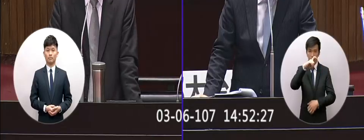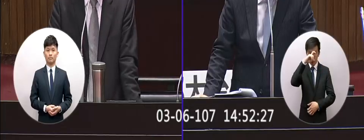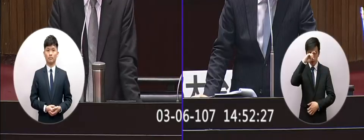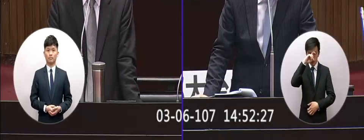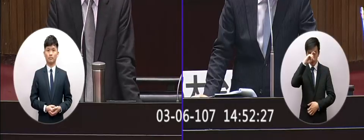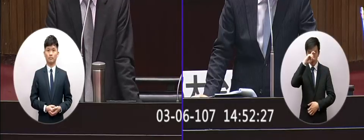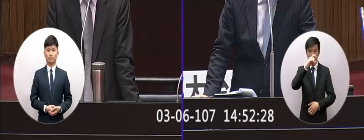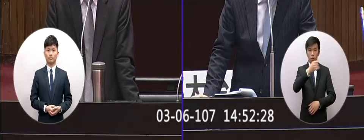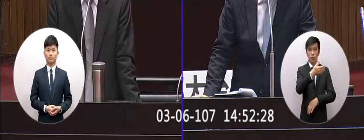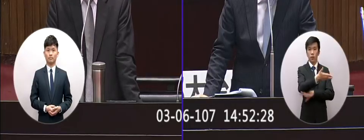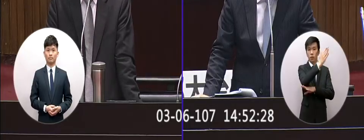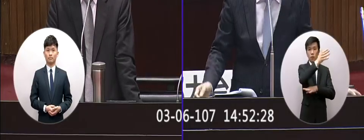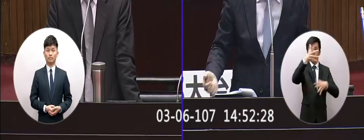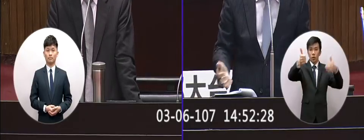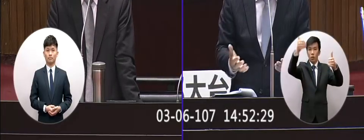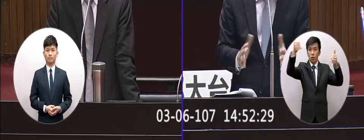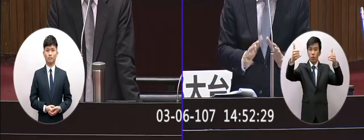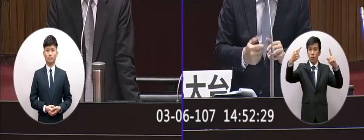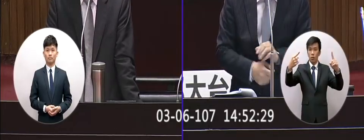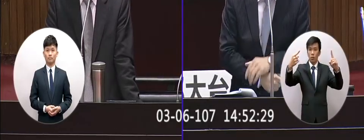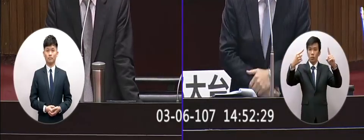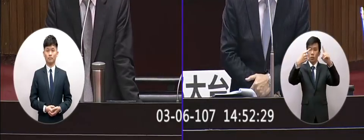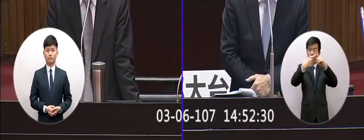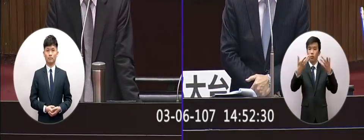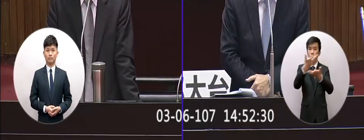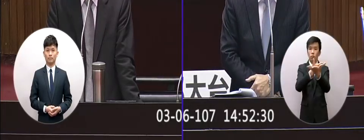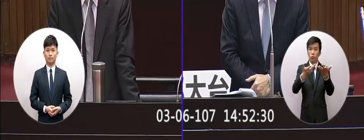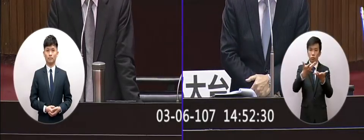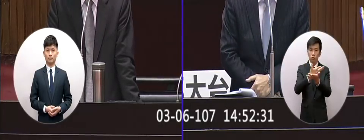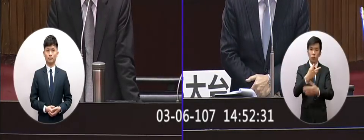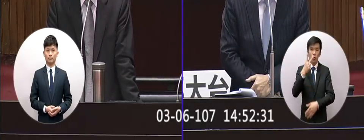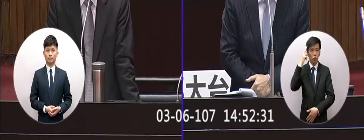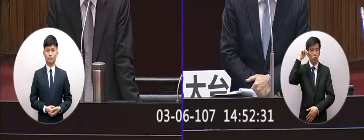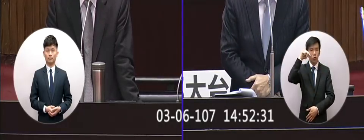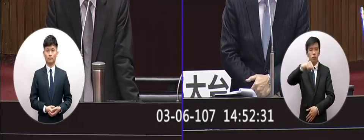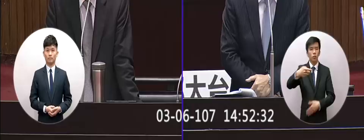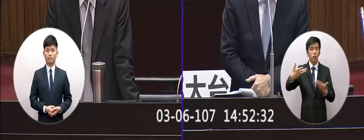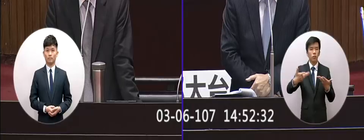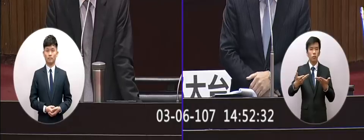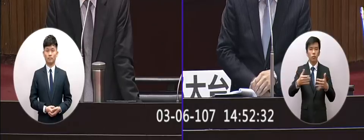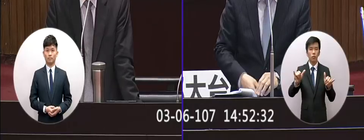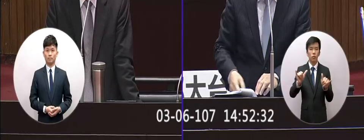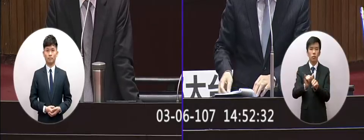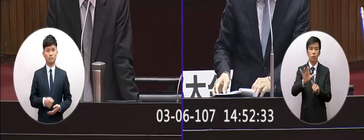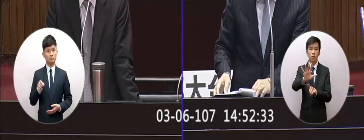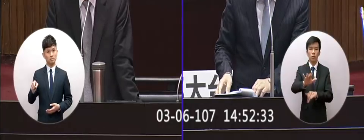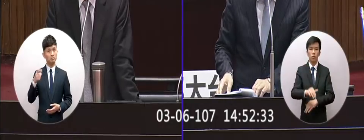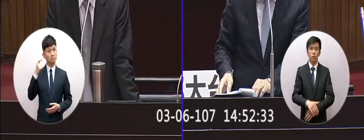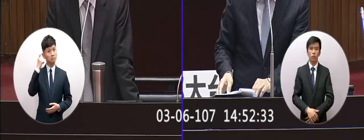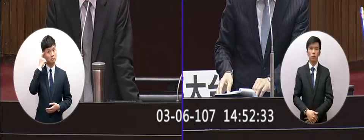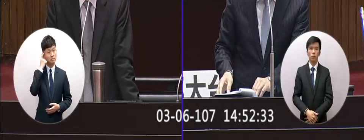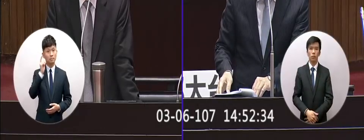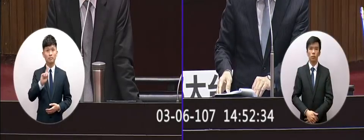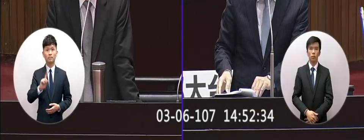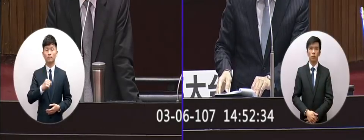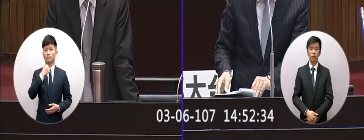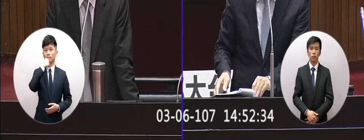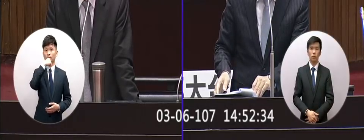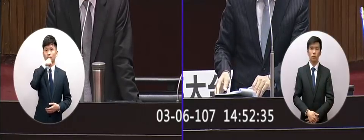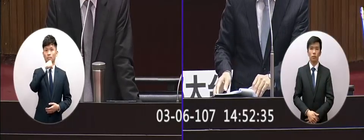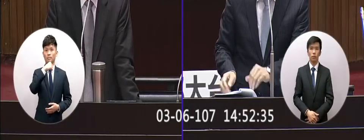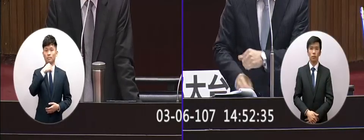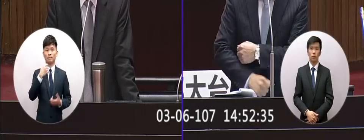流，对不对？你不觉得这中间有一些矛盾吗？ 这表示哈，台湾本